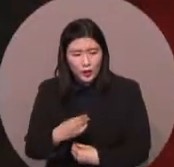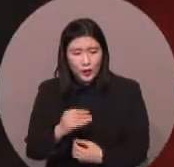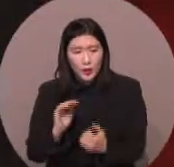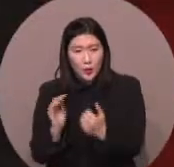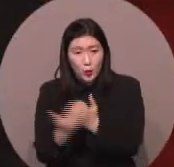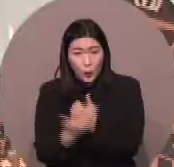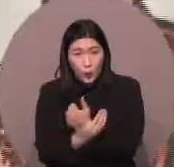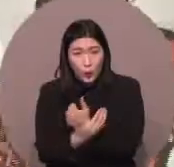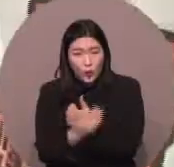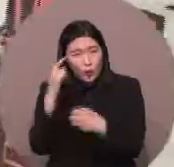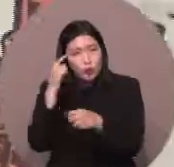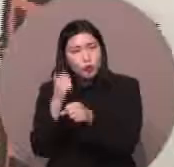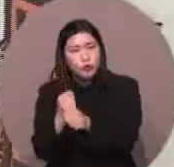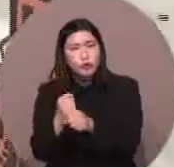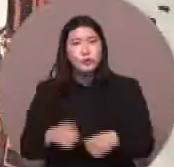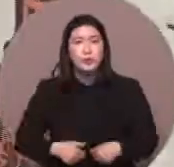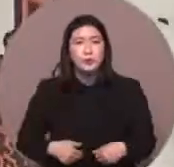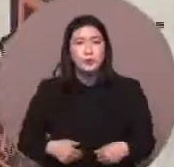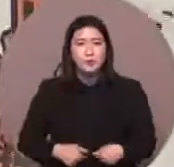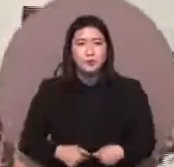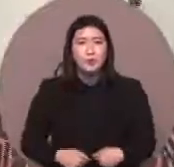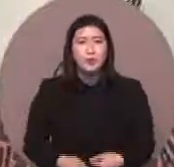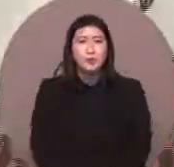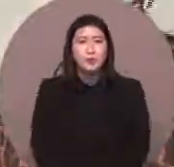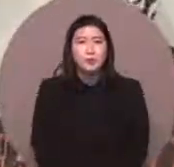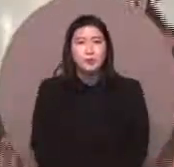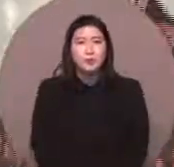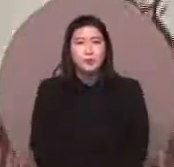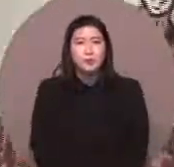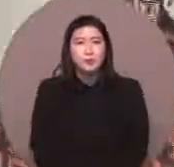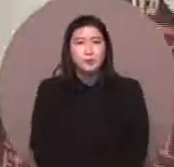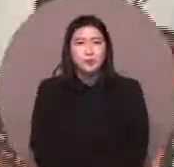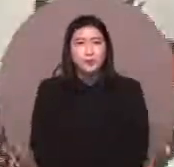안전을 담보할 대책이 요구되고 있습니다. MBC 뉴스 조형찬입니다.